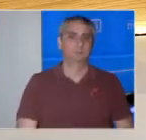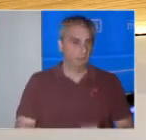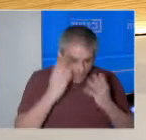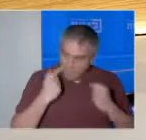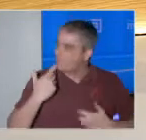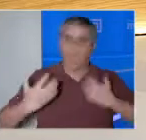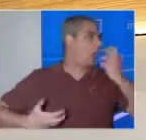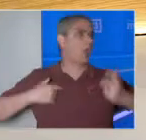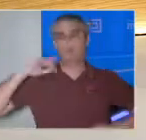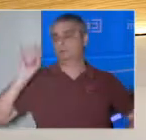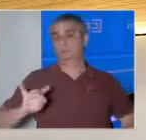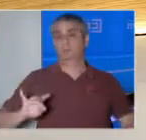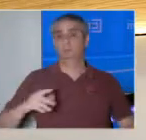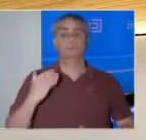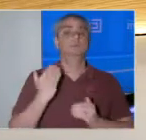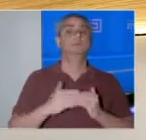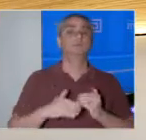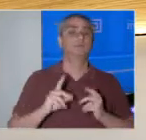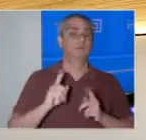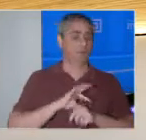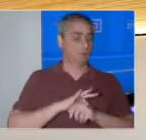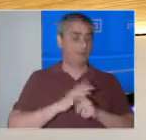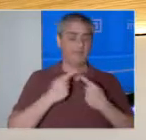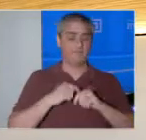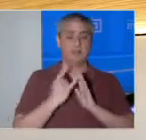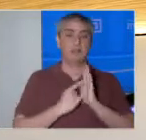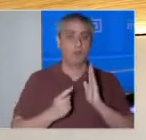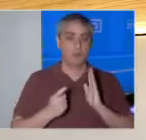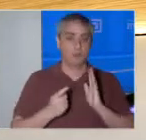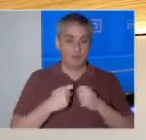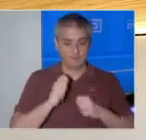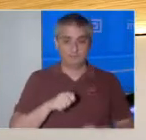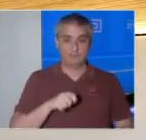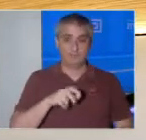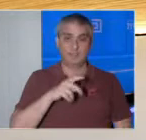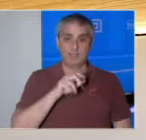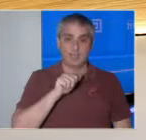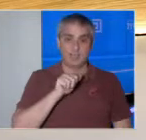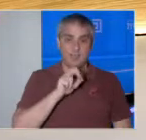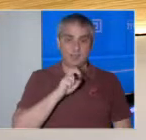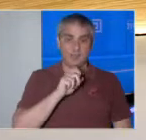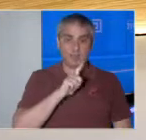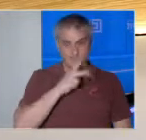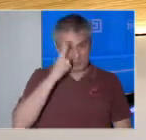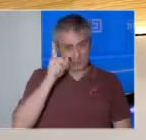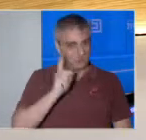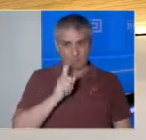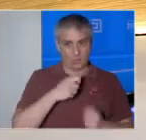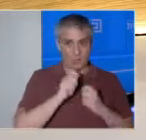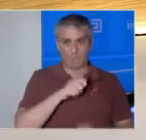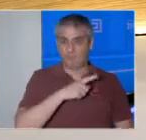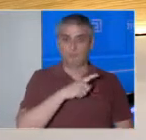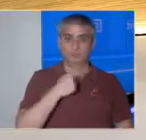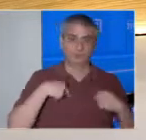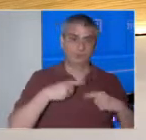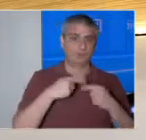אמרו, אנחנו מתנגדים. בסופו של דבר, מי שניהל את ועדת החוקה הוא חבר הכנסת עמית הלוי מהליכוד, ולא חבר הכנסת,